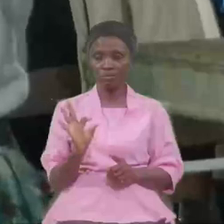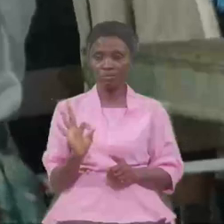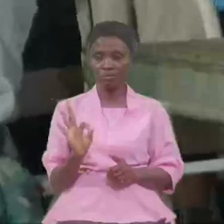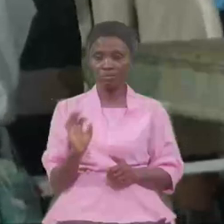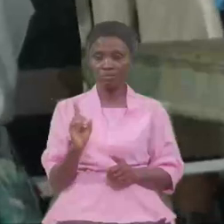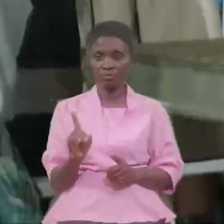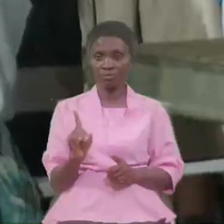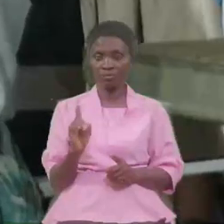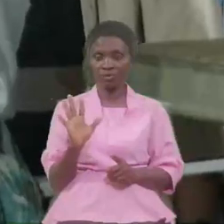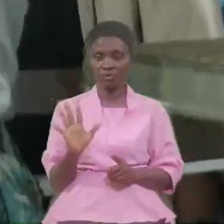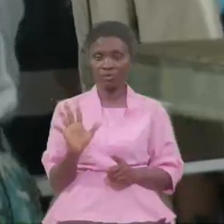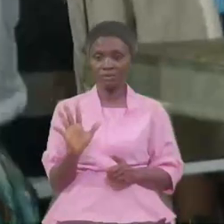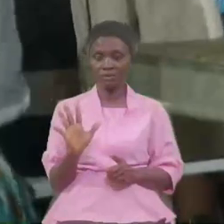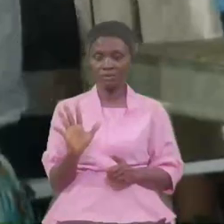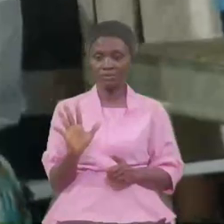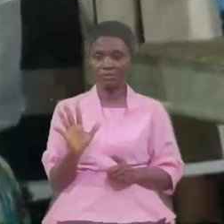par le numéro